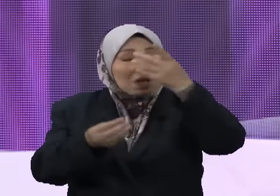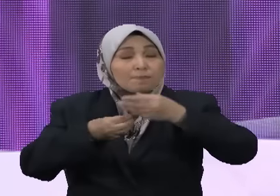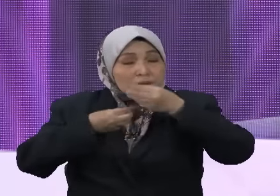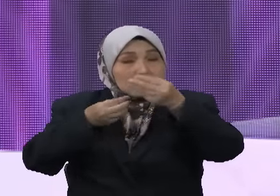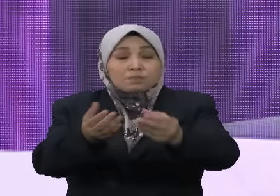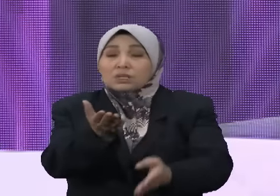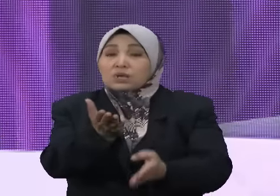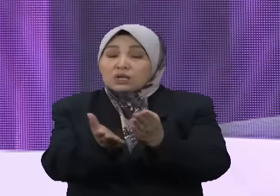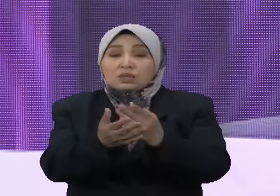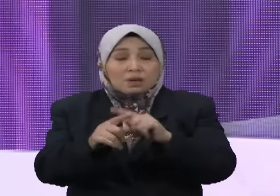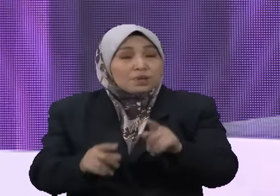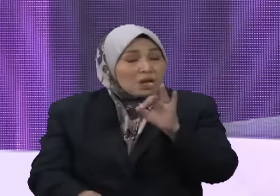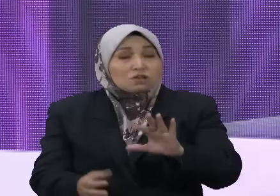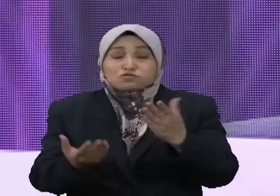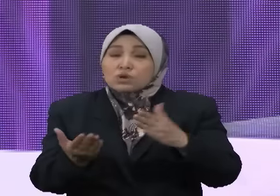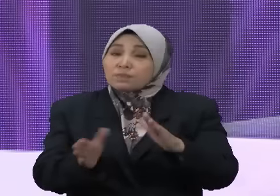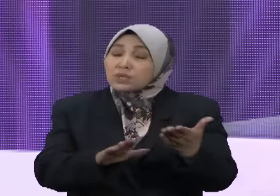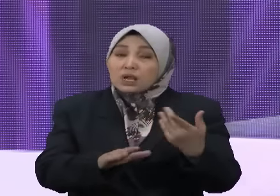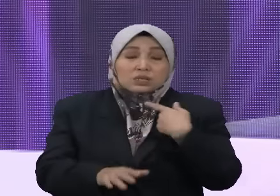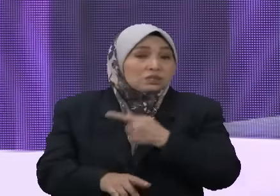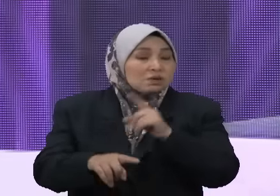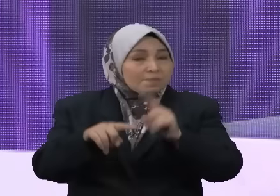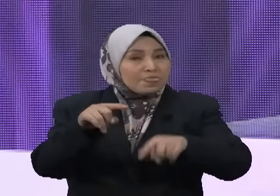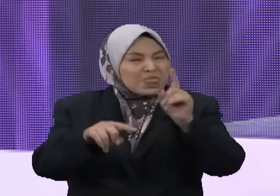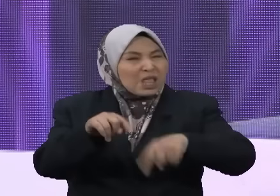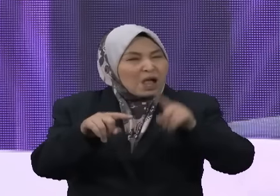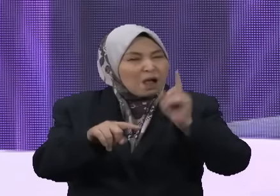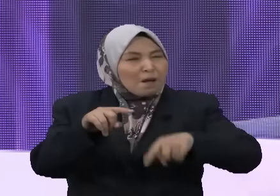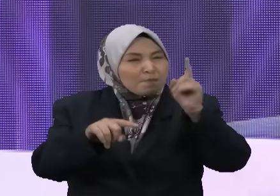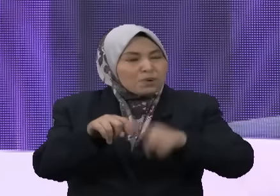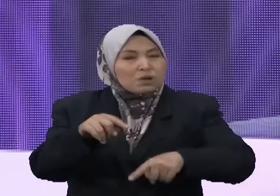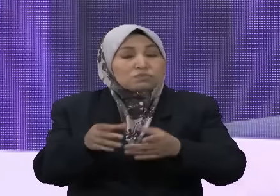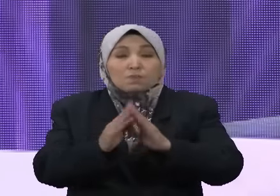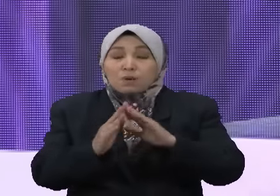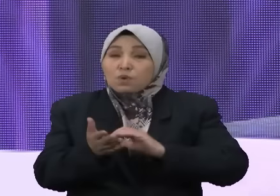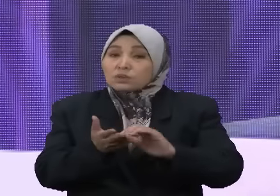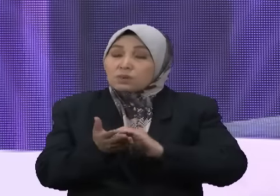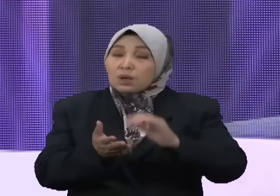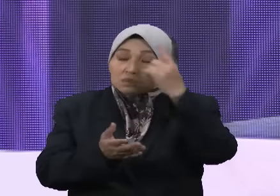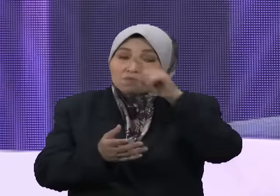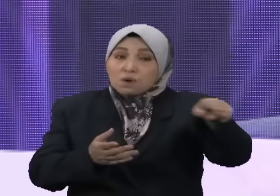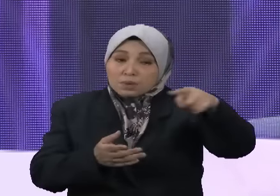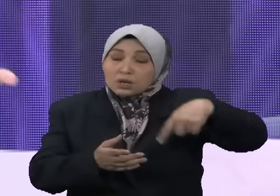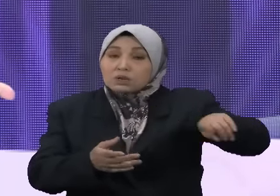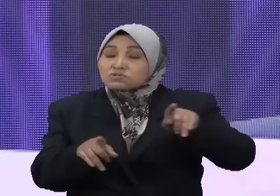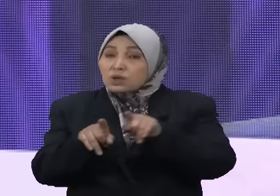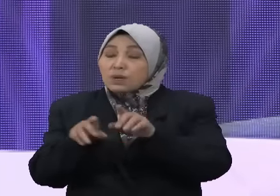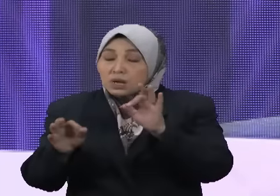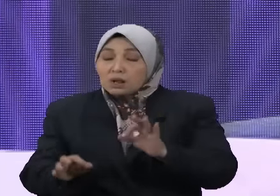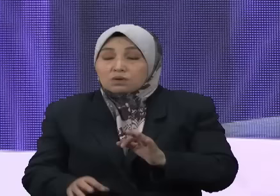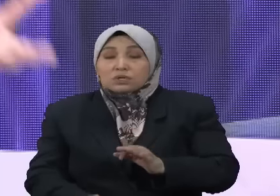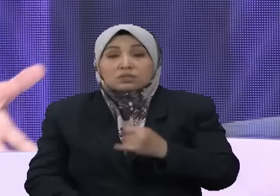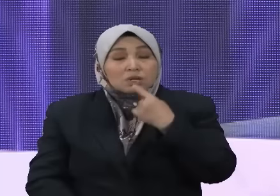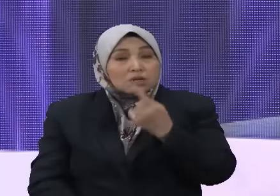mereka Hidayah Tetapi kalau mereka telah meninggal kita dilarang sama sekali untuk memohon keampunan buat mereka sama juga kalau kita kata